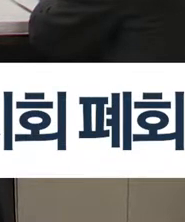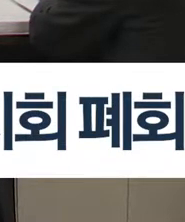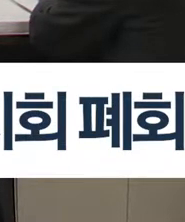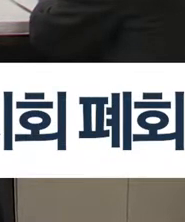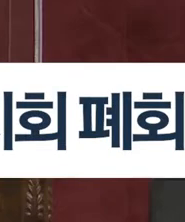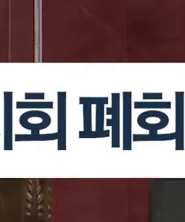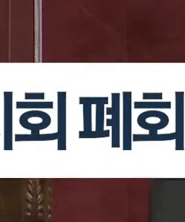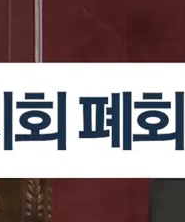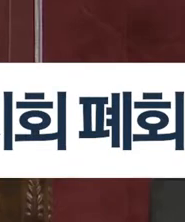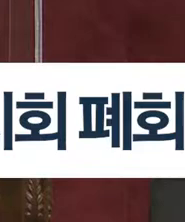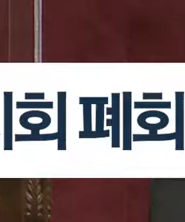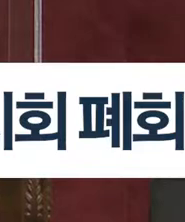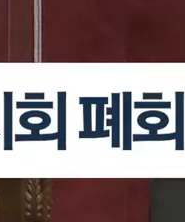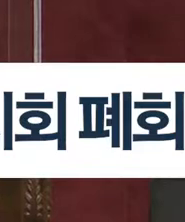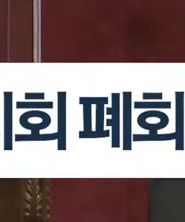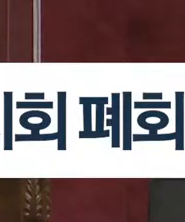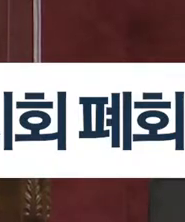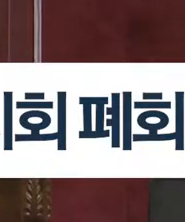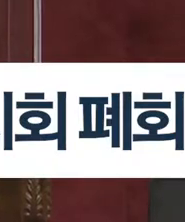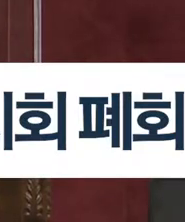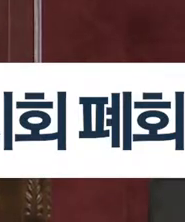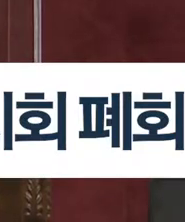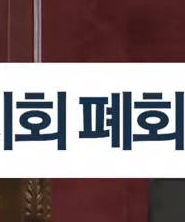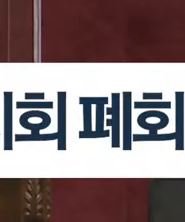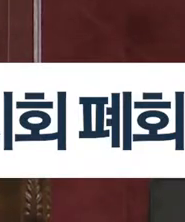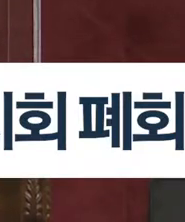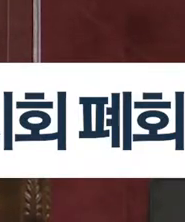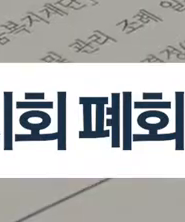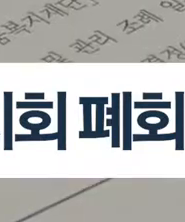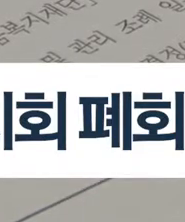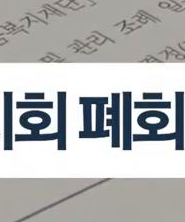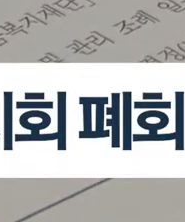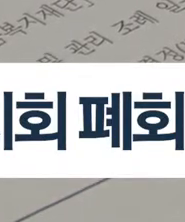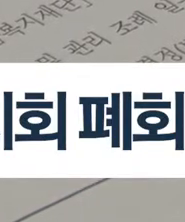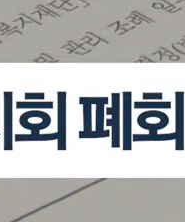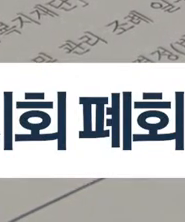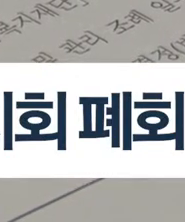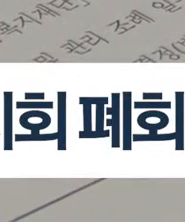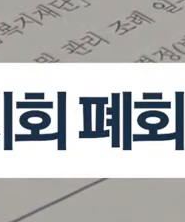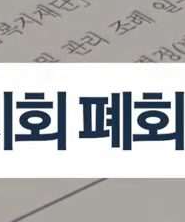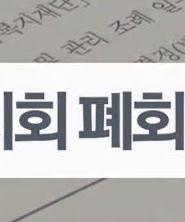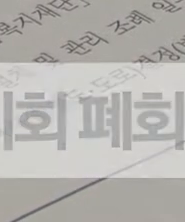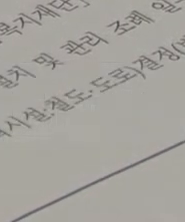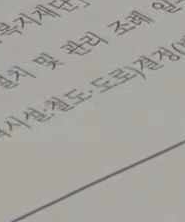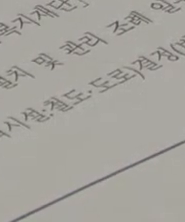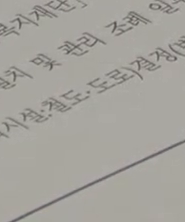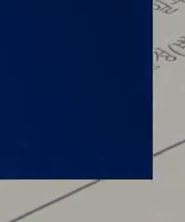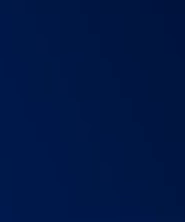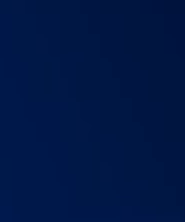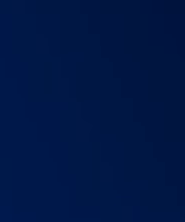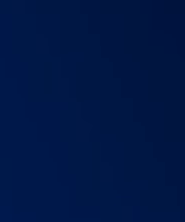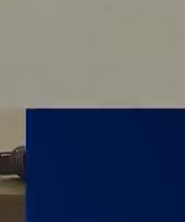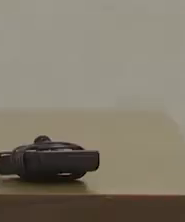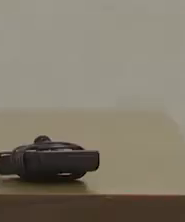제291회 서울특별시 강서구의회 임시회가 지난 24일 제4차 본회의로 폐회했습니다.